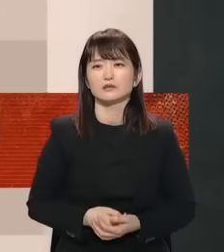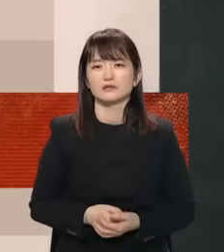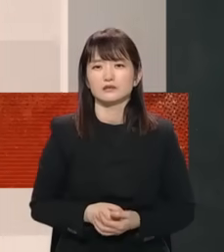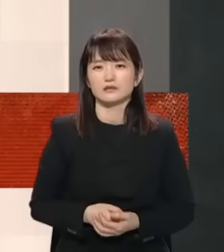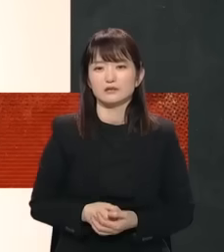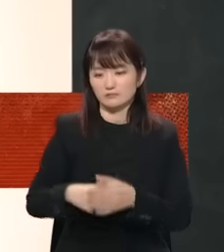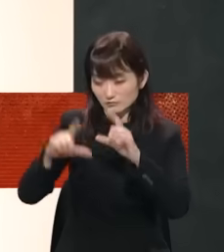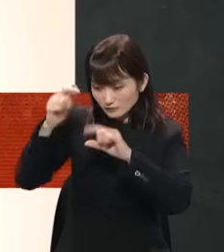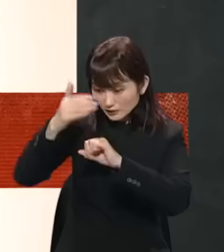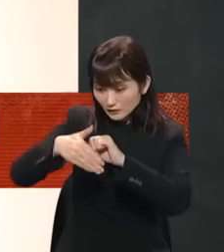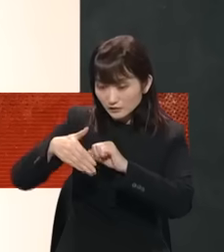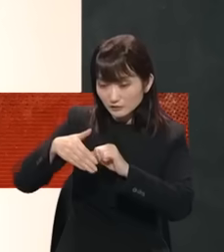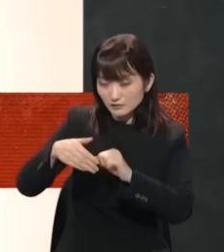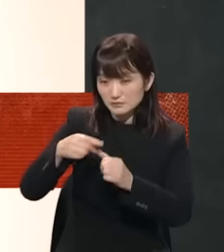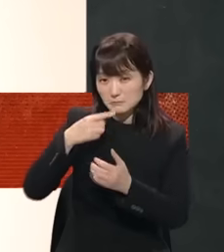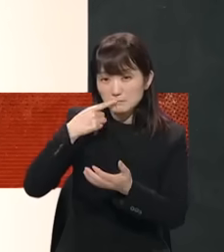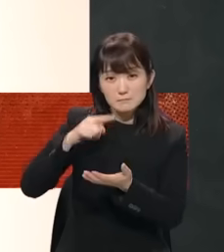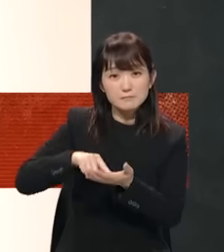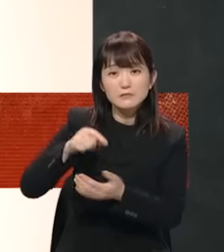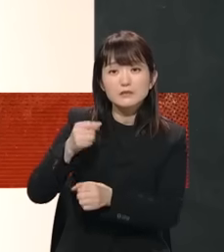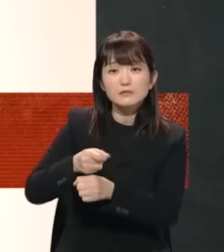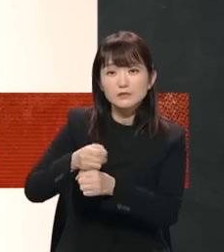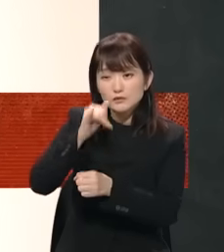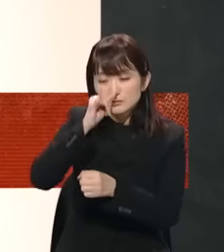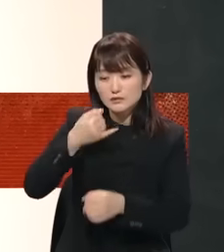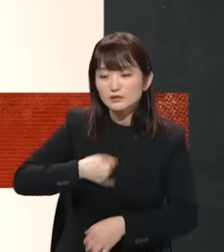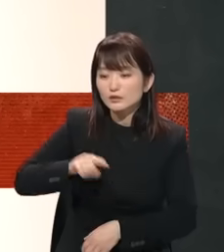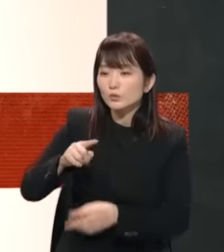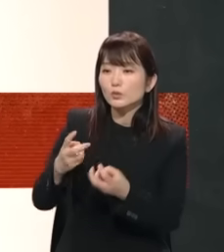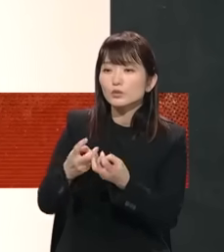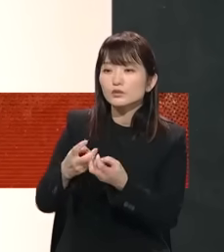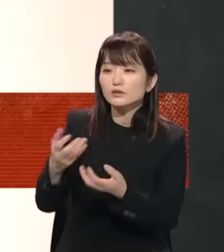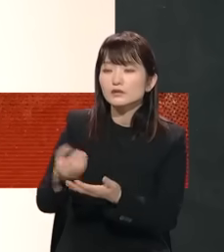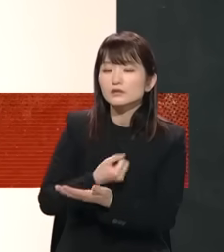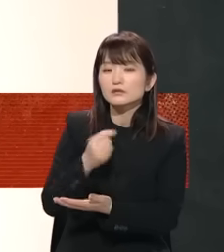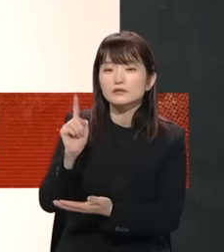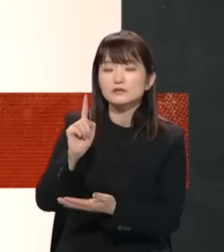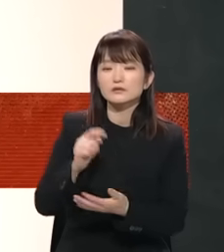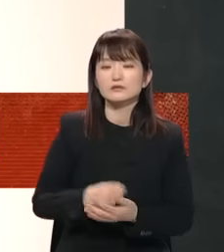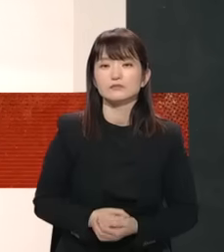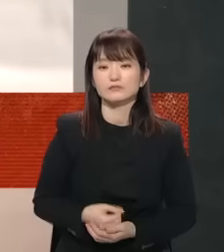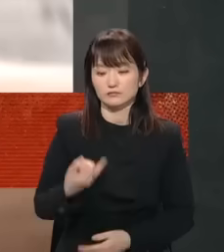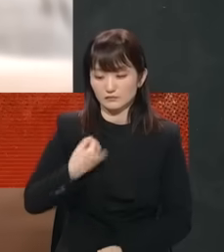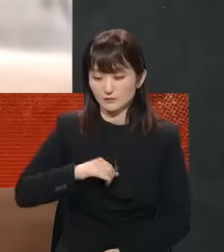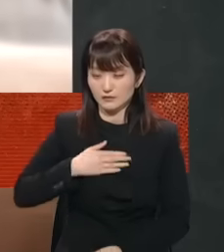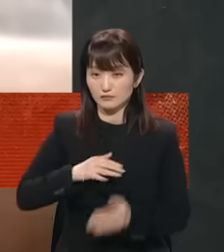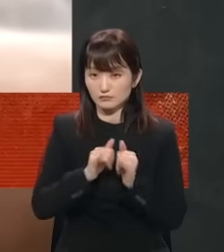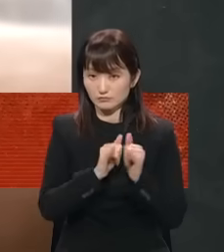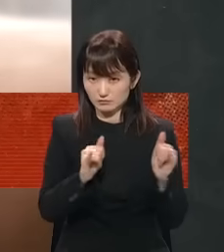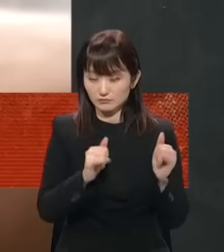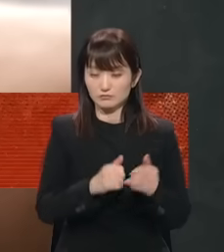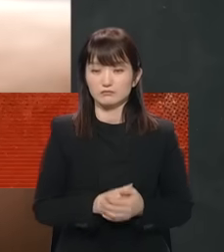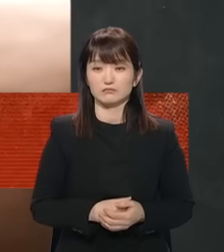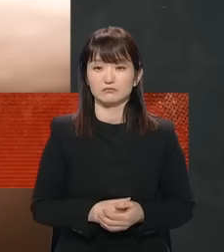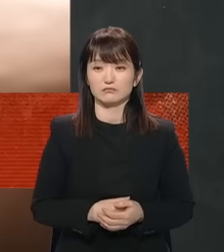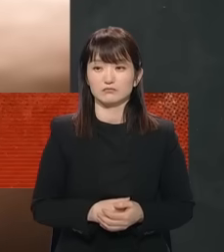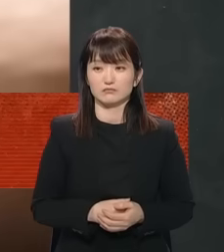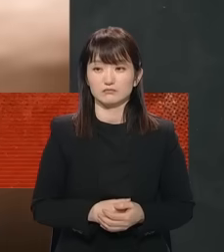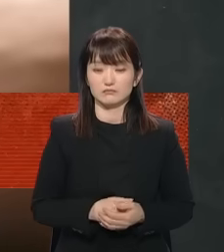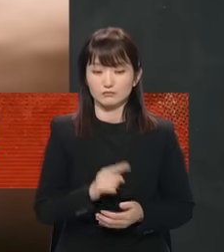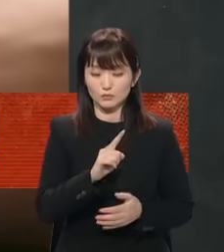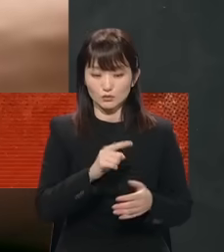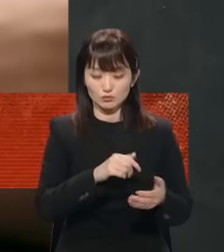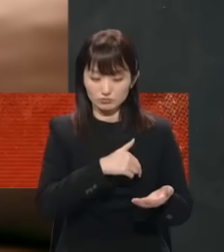사진들이 쉽게 만들어지는 상황인데이 딸이 이걸 또 어떻게 입수하게 되냐면 이런 거예요 딸 아는 사람이 아니 친구가 무슨 단체